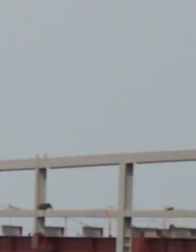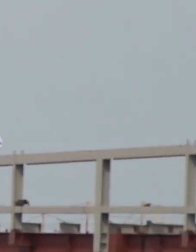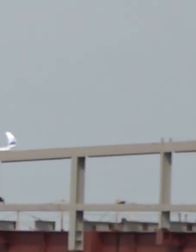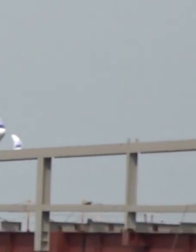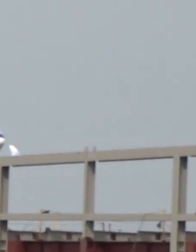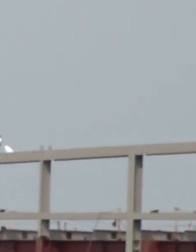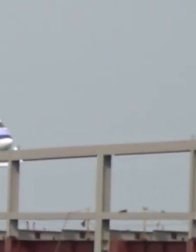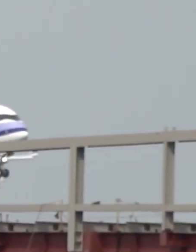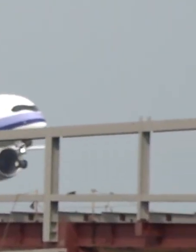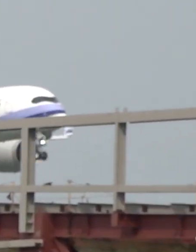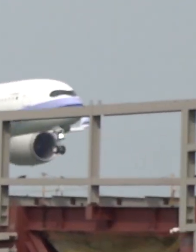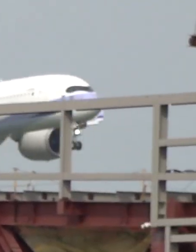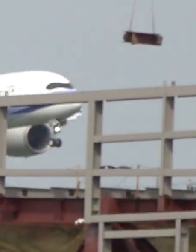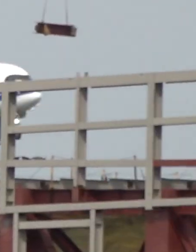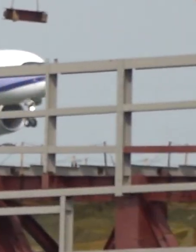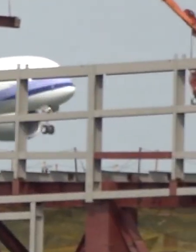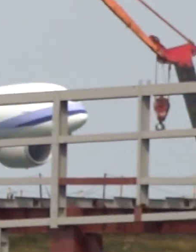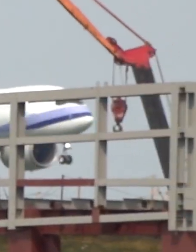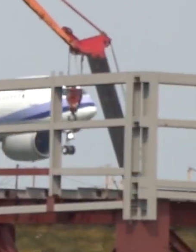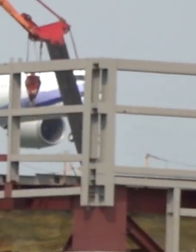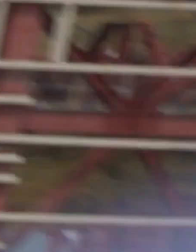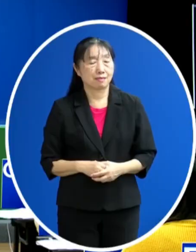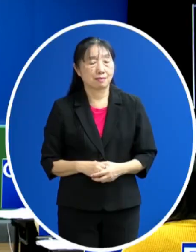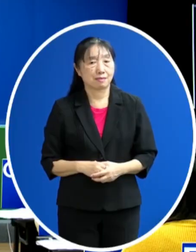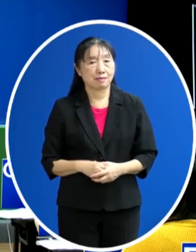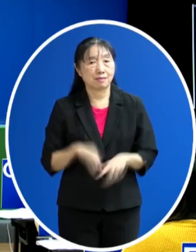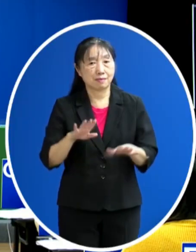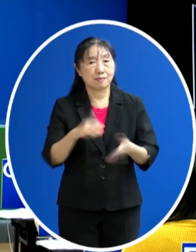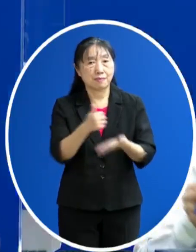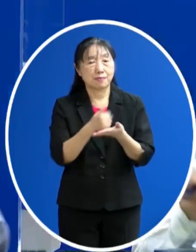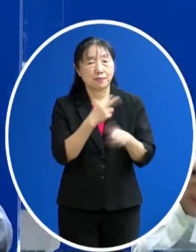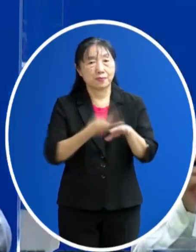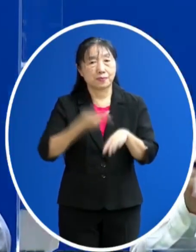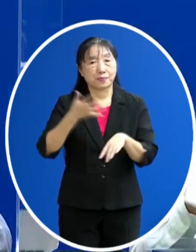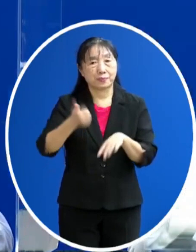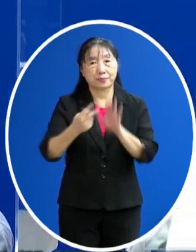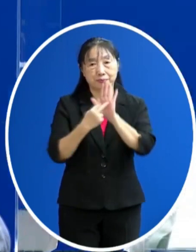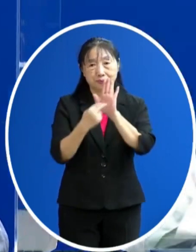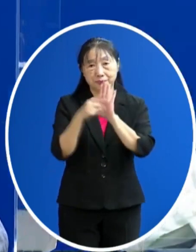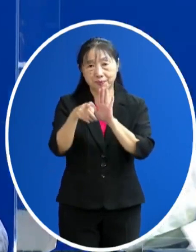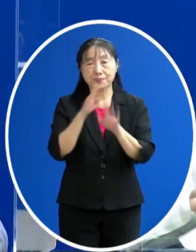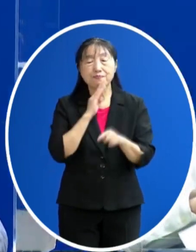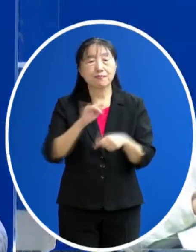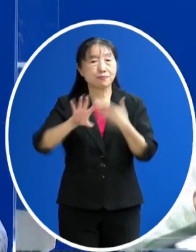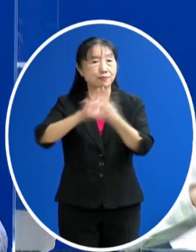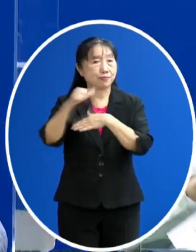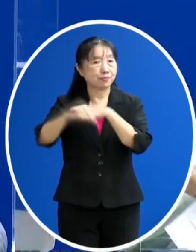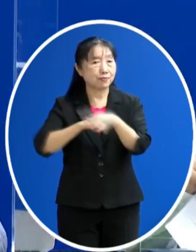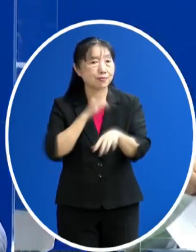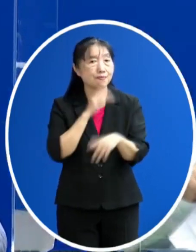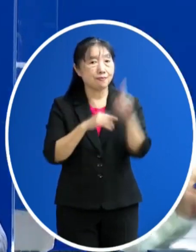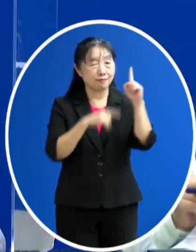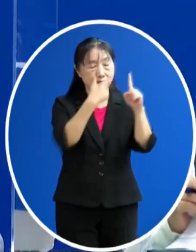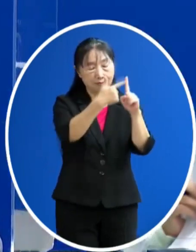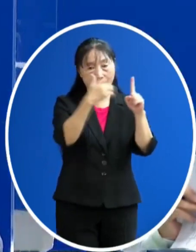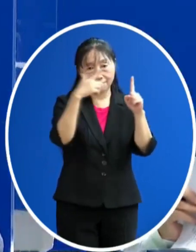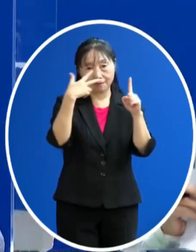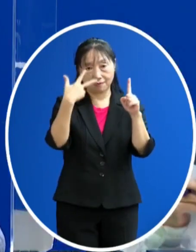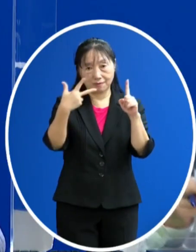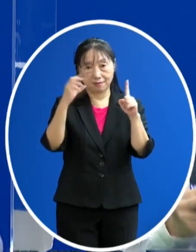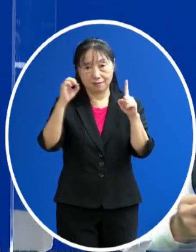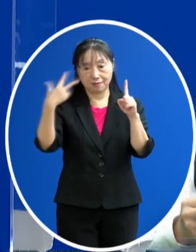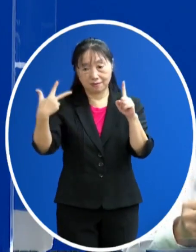肺炎，成为第6位遭到确诊的国籍机师。 好，这位是今天的境外入案16707